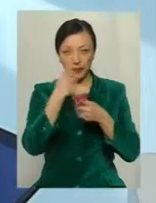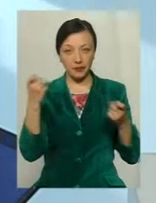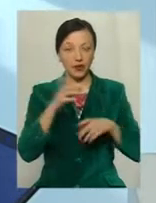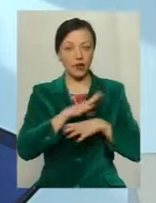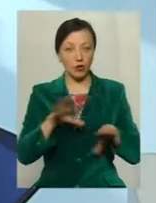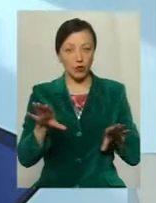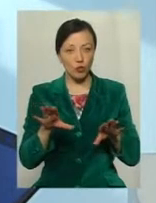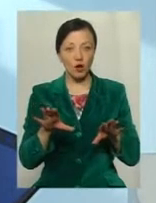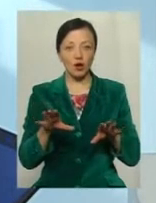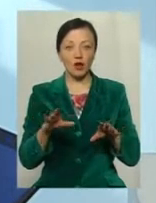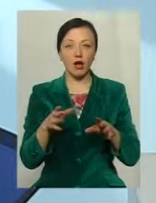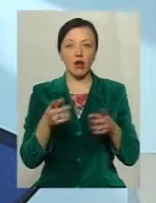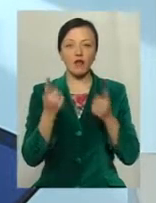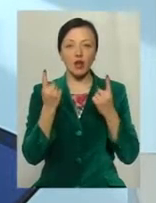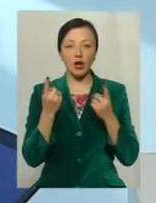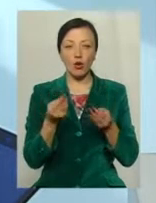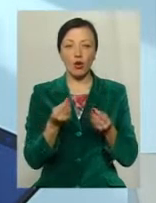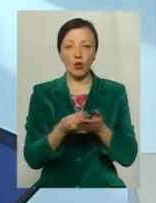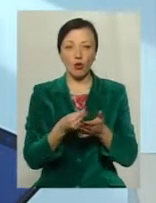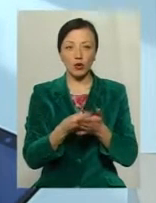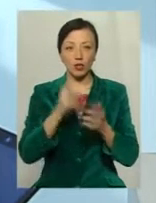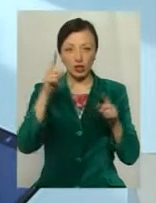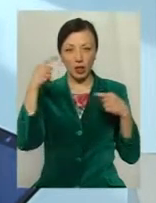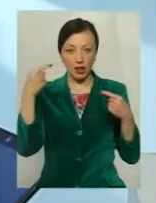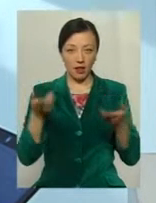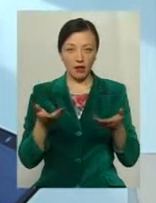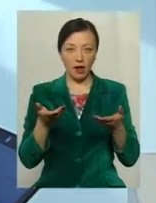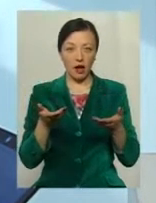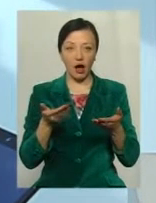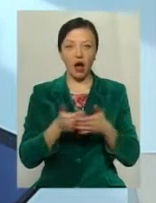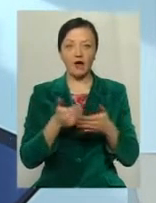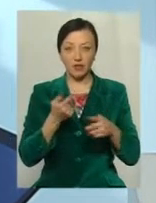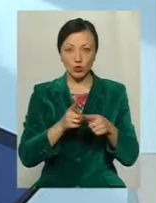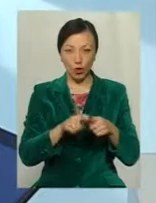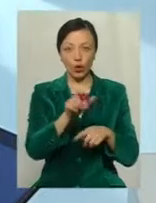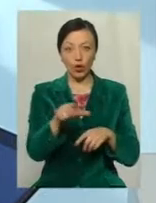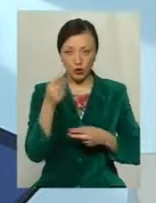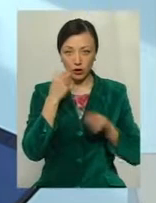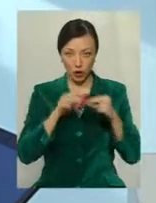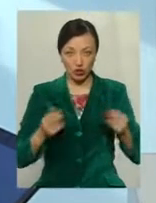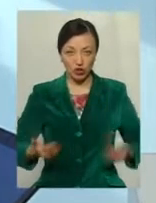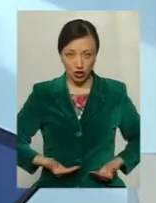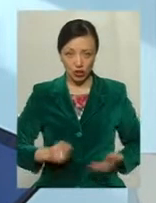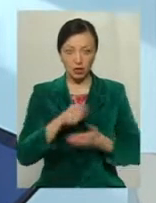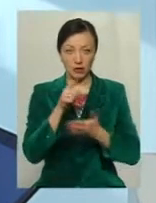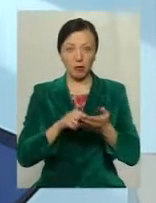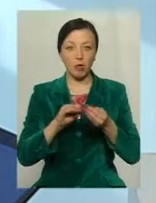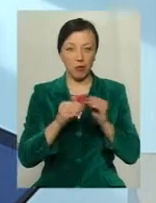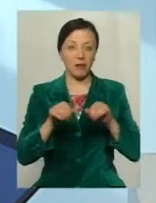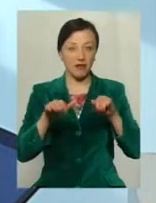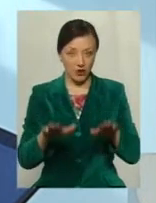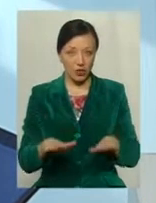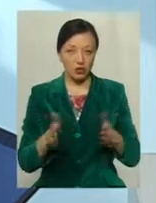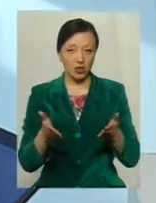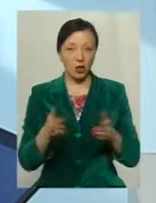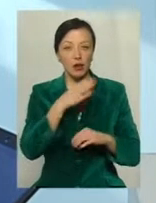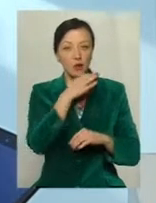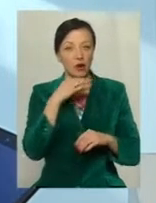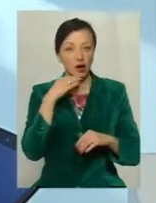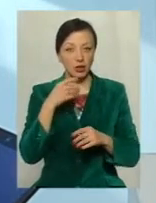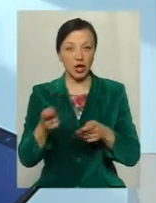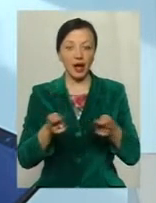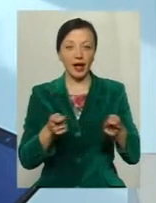дії Міністерства фінансів, уряду привели до того, що невміння, і це передалося на місця в області державної